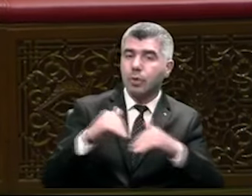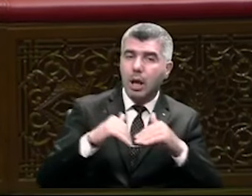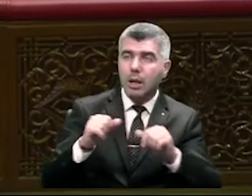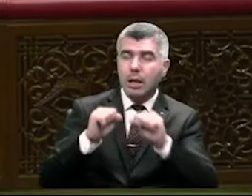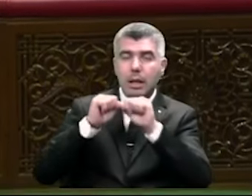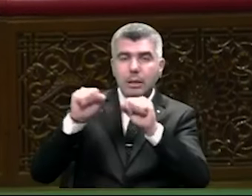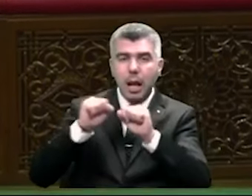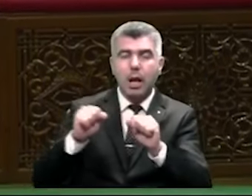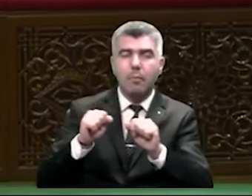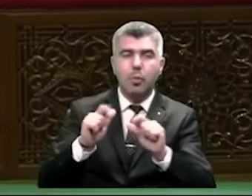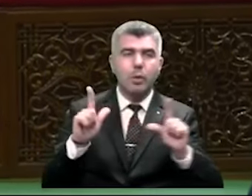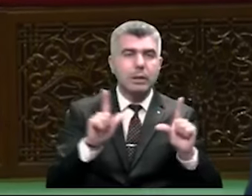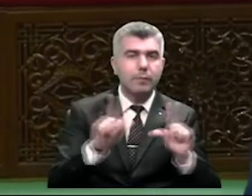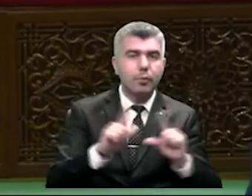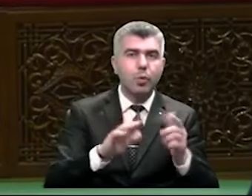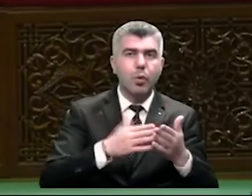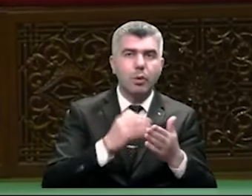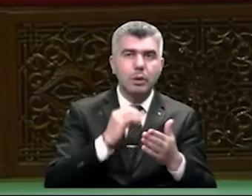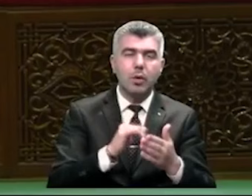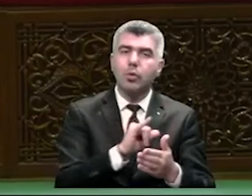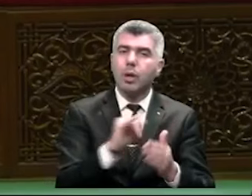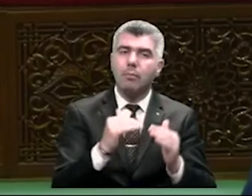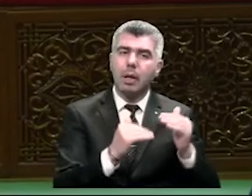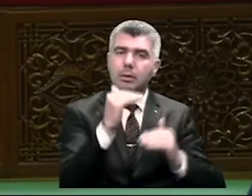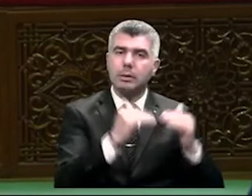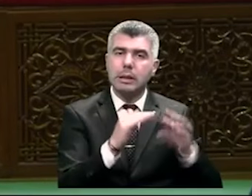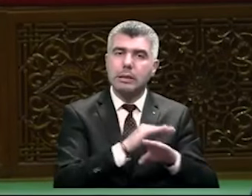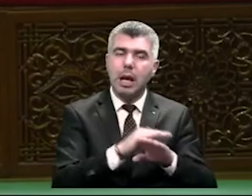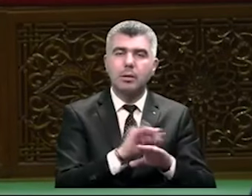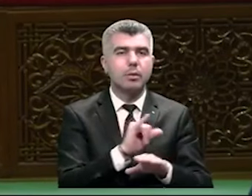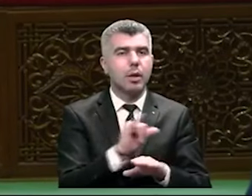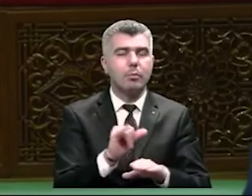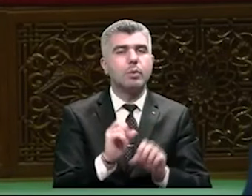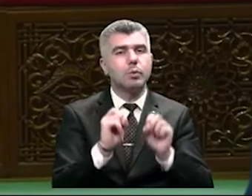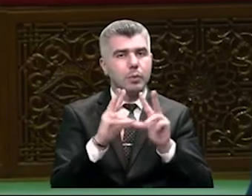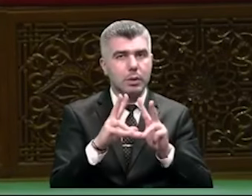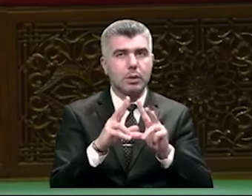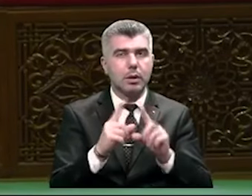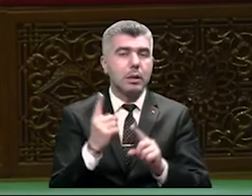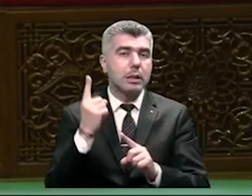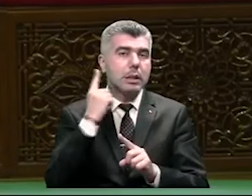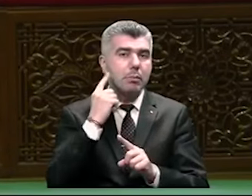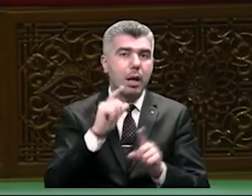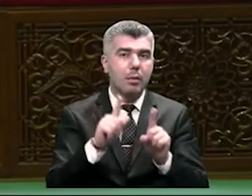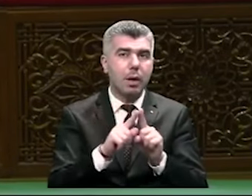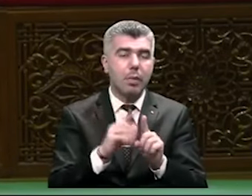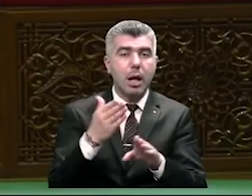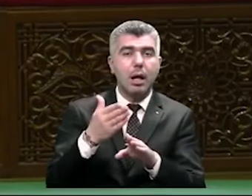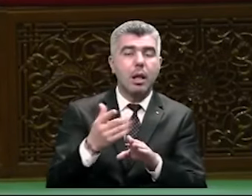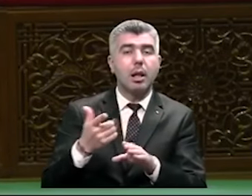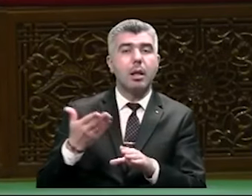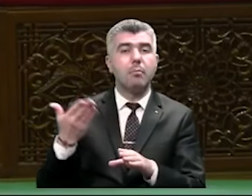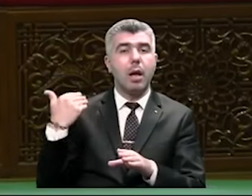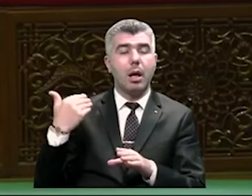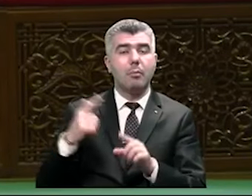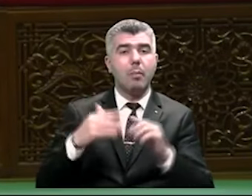ووسائل الاعلام كامله كتهضر عليه لا يقبل المزيده السياسيه انا هذا الكلام هذا كنت كنحب نسمعه في المداخله ديالكم البارح